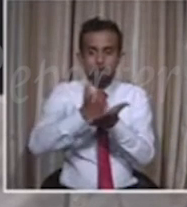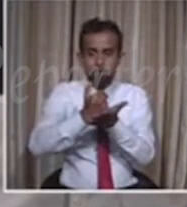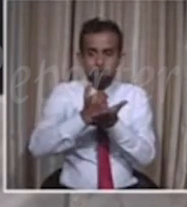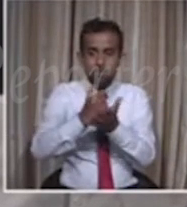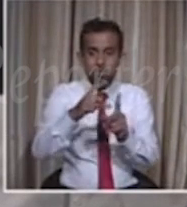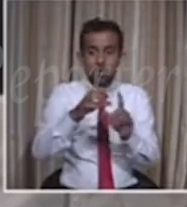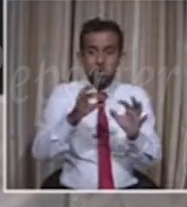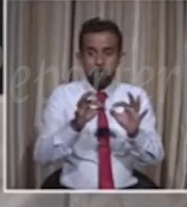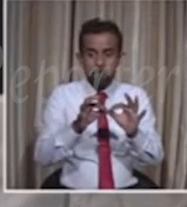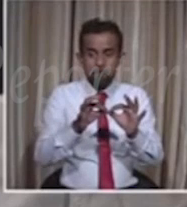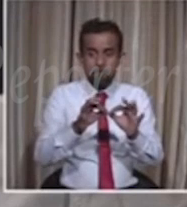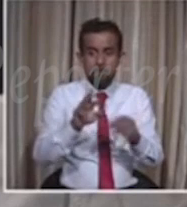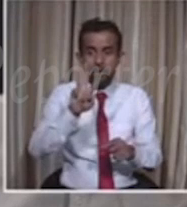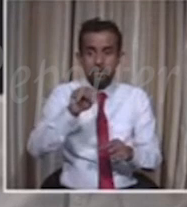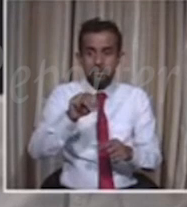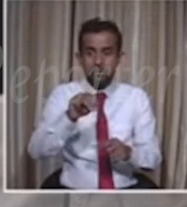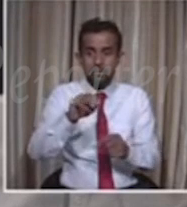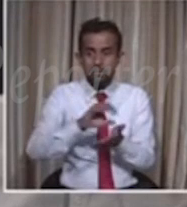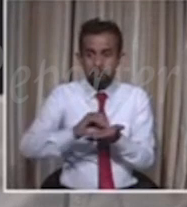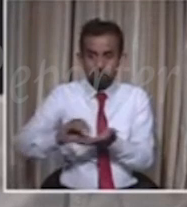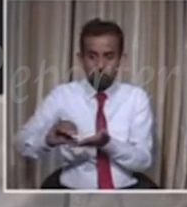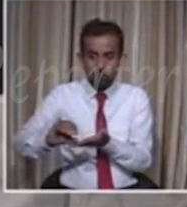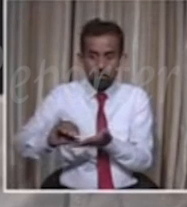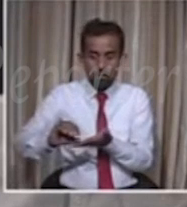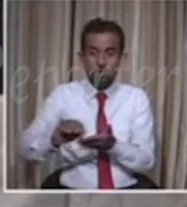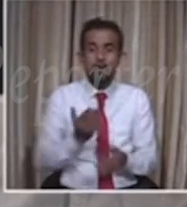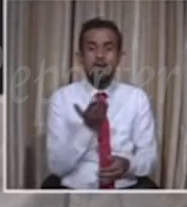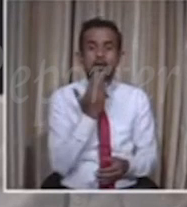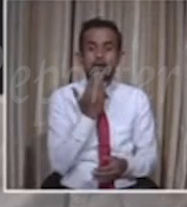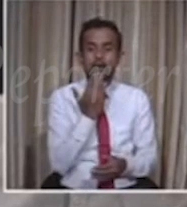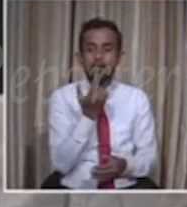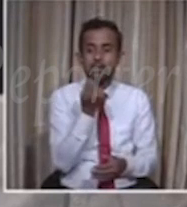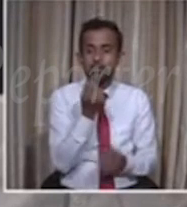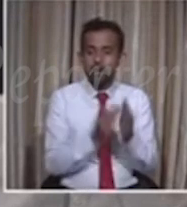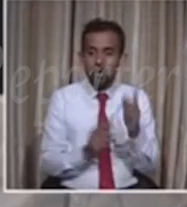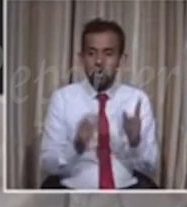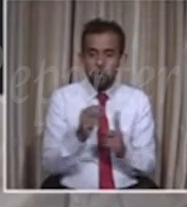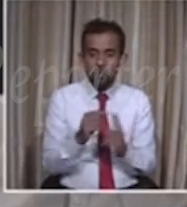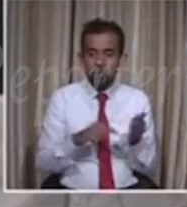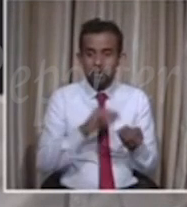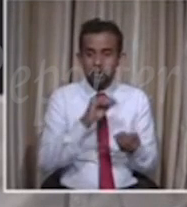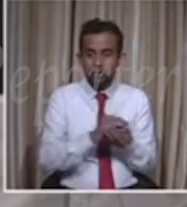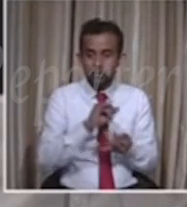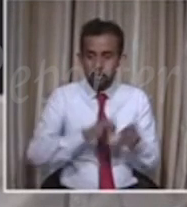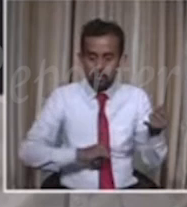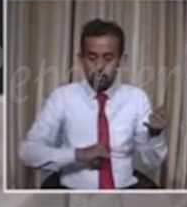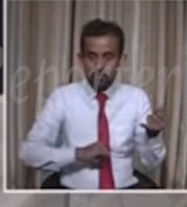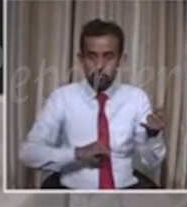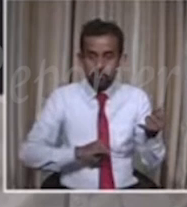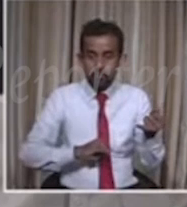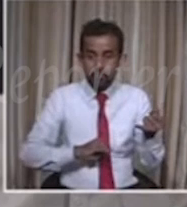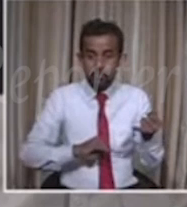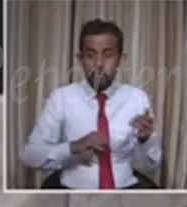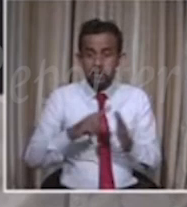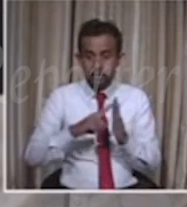ඩොලර් බිලියන 30ක් වෙන් කරලා තියෙනවා ඒ වගේම ඇමරිකාවේ මුදල් ඇමති භාණ්ඩාගාර ලේකම් ජනට්